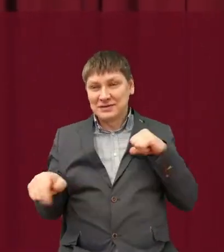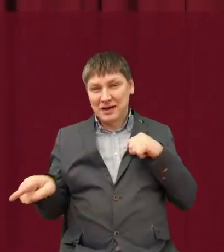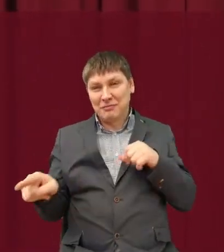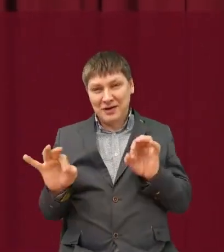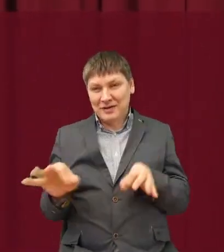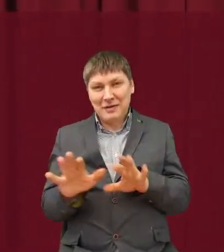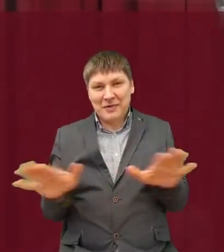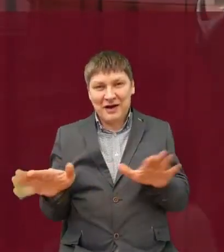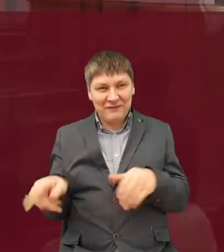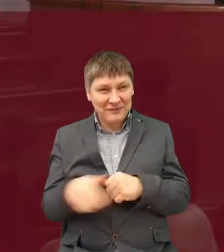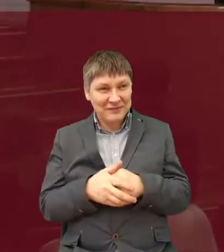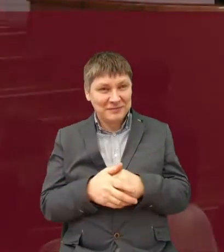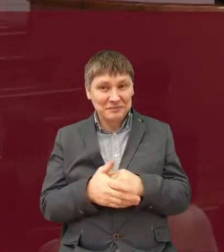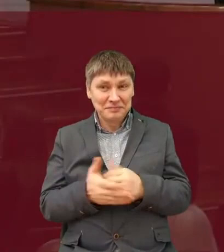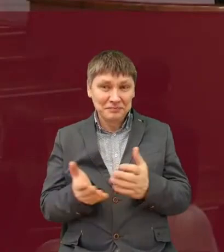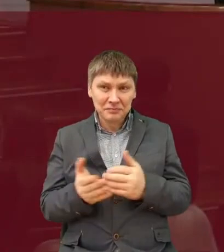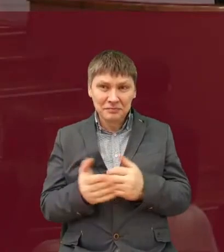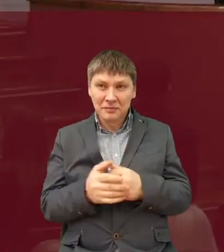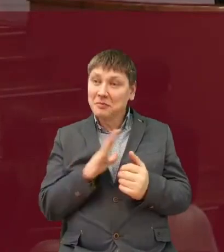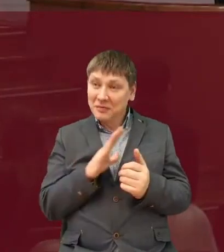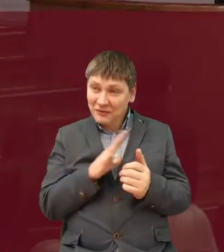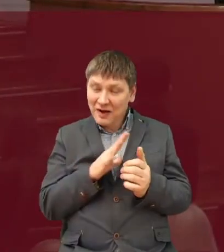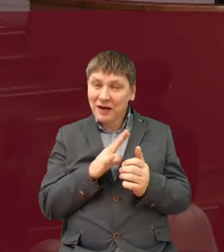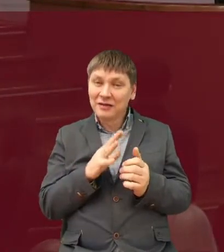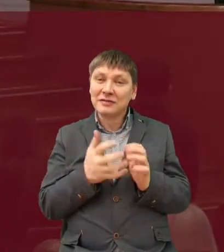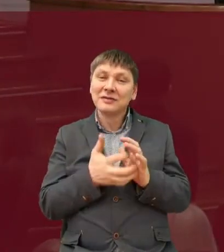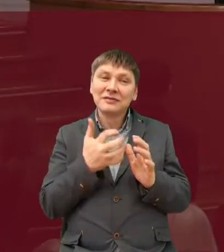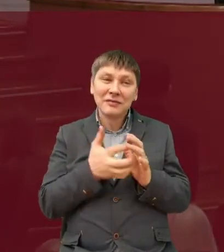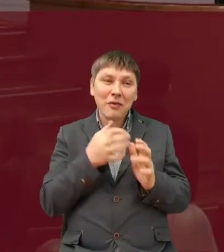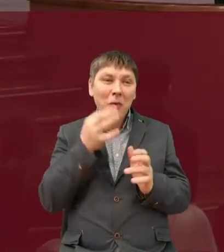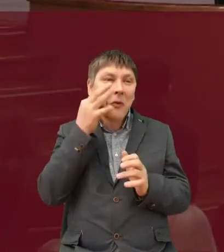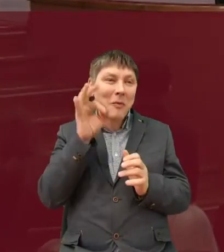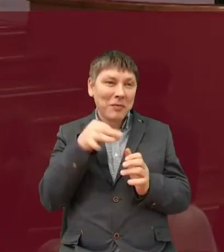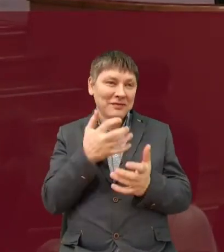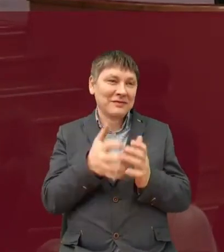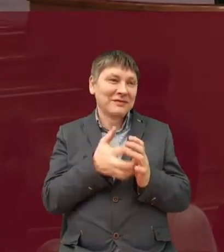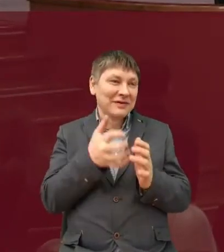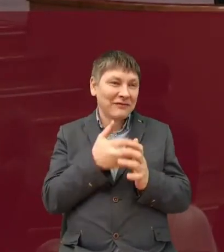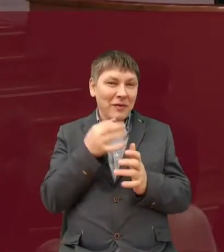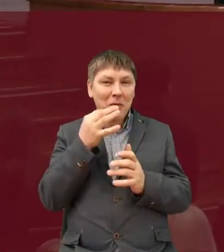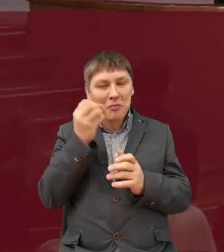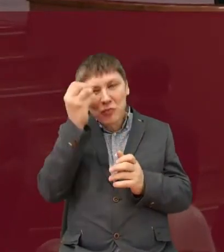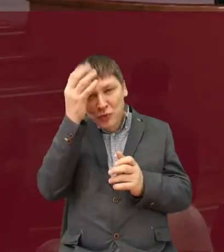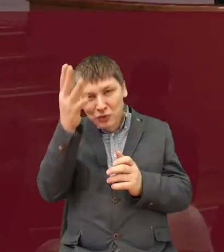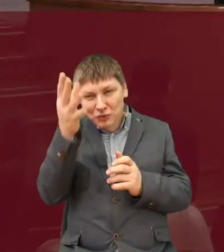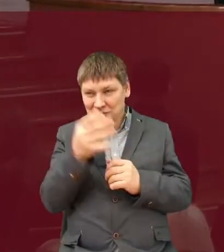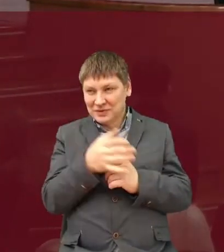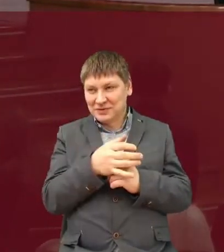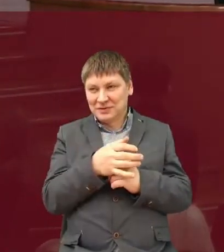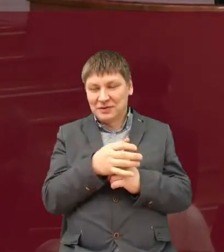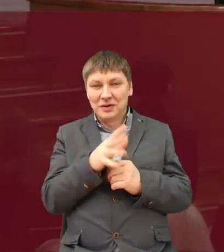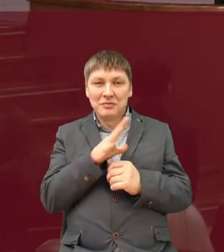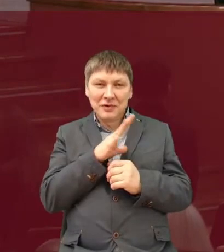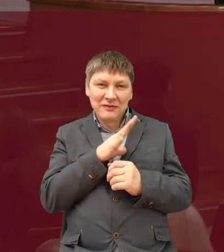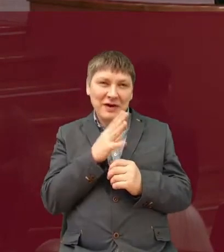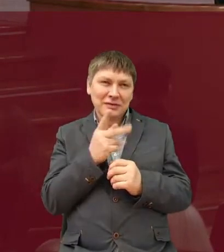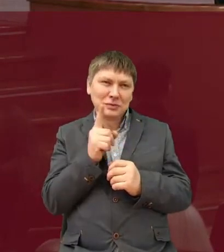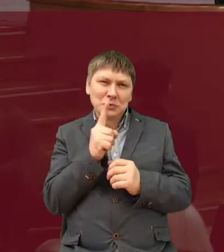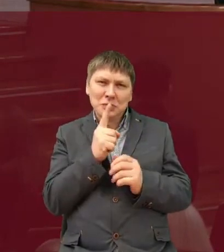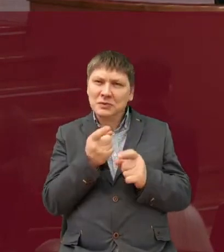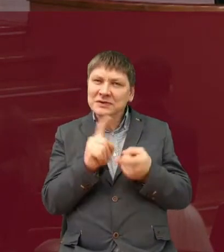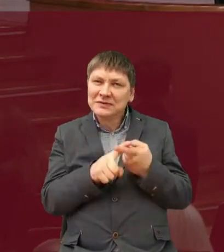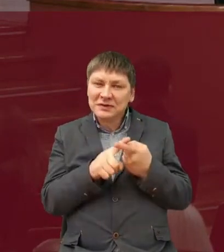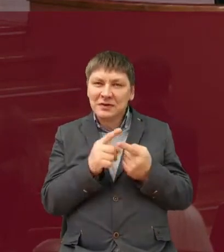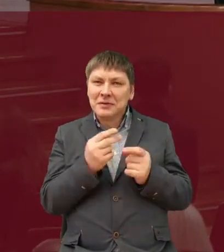в своем споре иногда мы не имеем достаточно опыта или достаточно мудрости может быть недостаточно внимательны